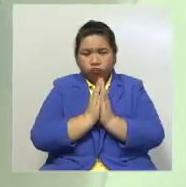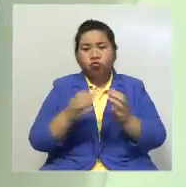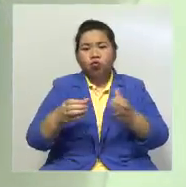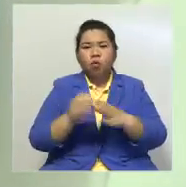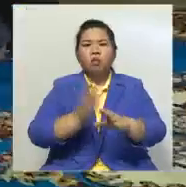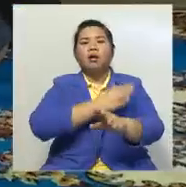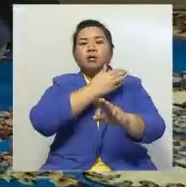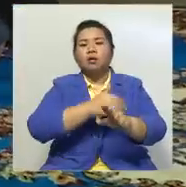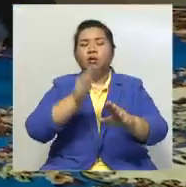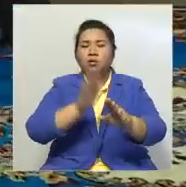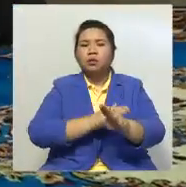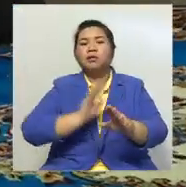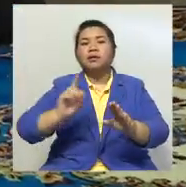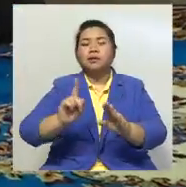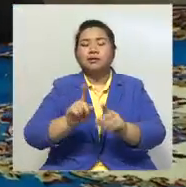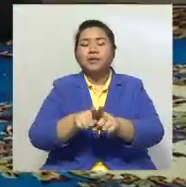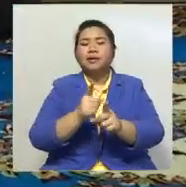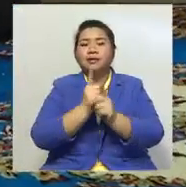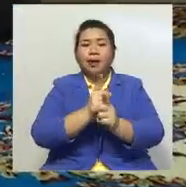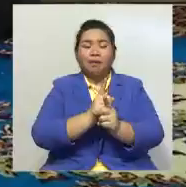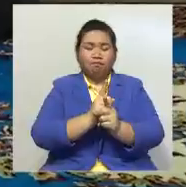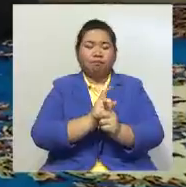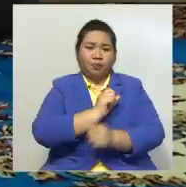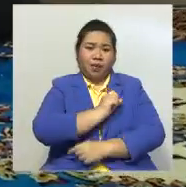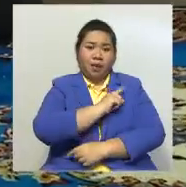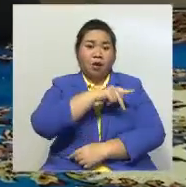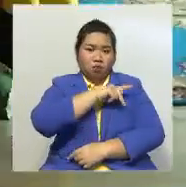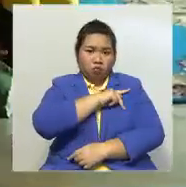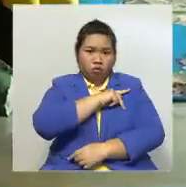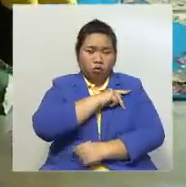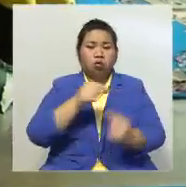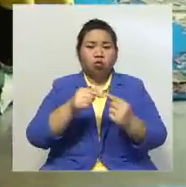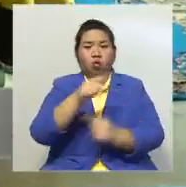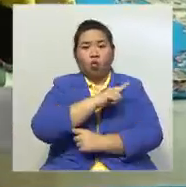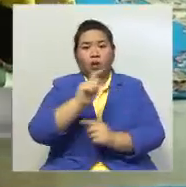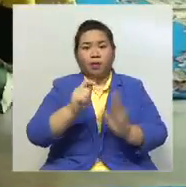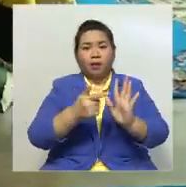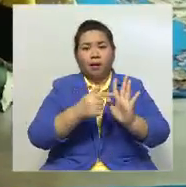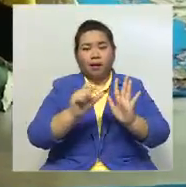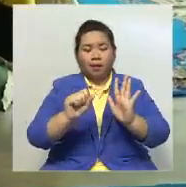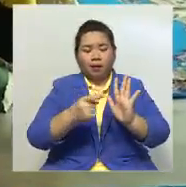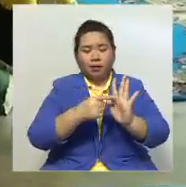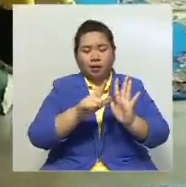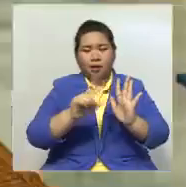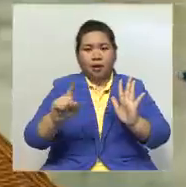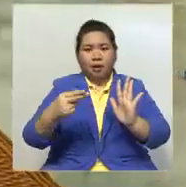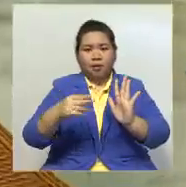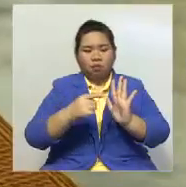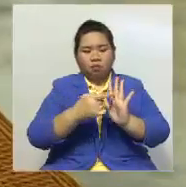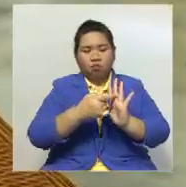ทำนองสรพัญญะภายในงานสัปดาห์ส่งเสริมพระพุทธศาสนาเนื่องในเทศกาลวันอาสาฬหบูชาและวันเข้าพรรษาประจ